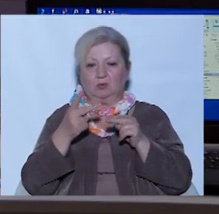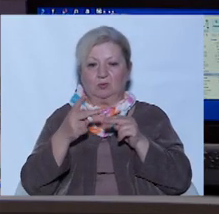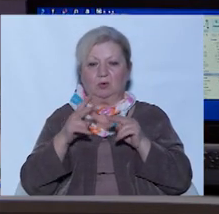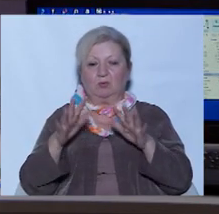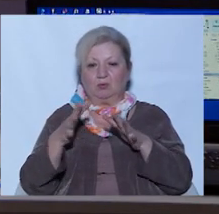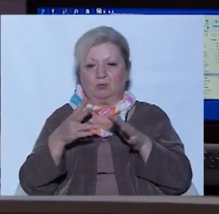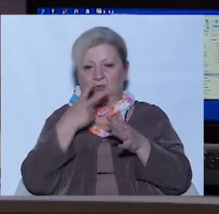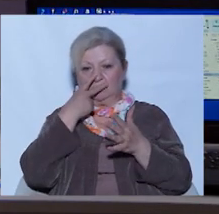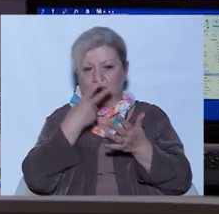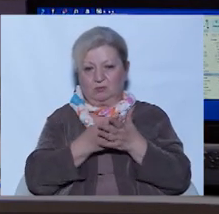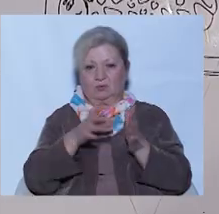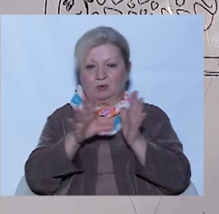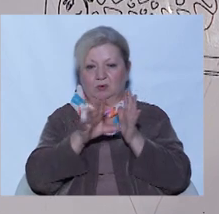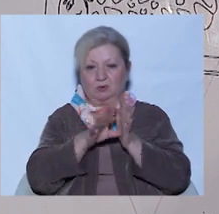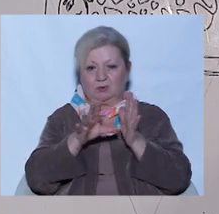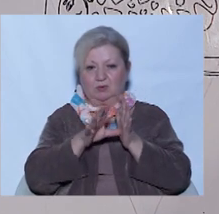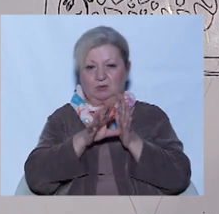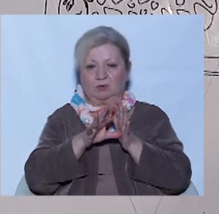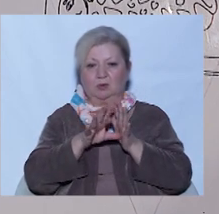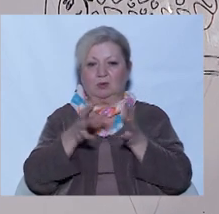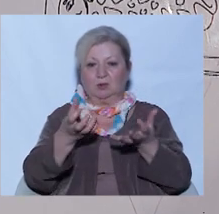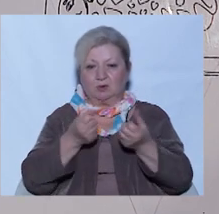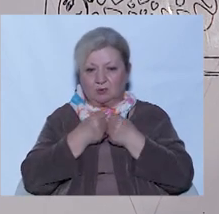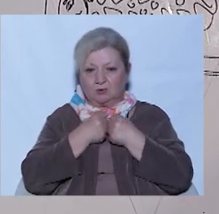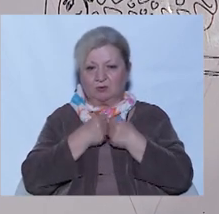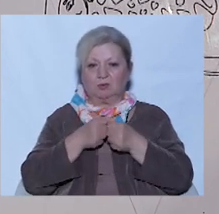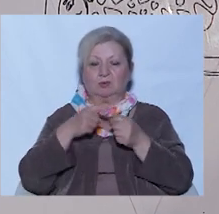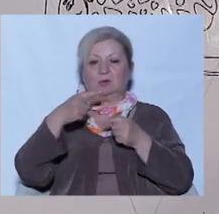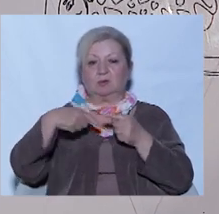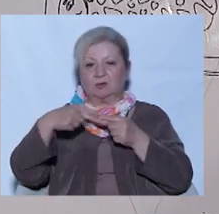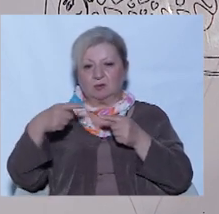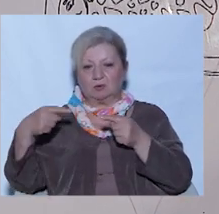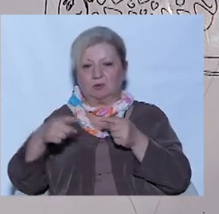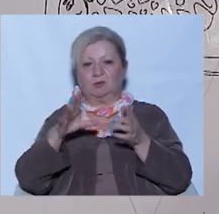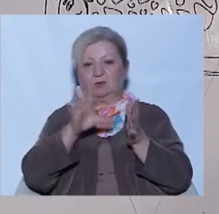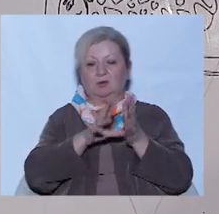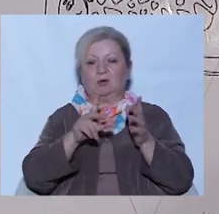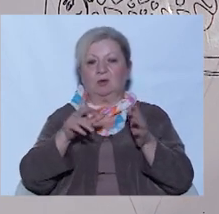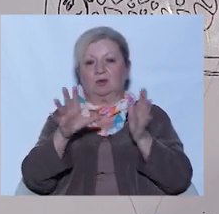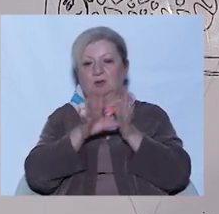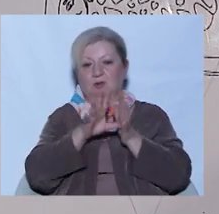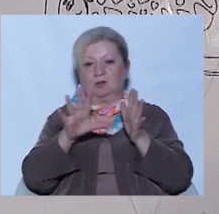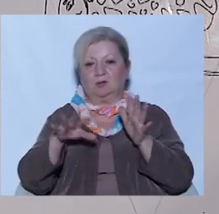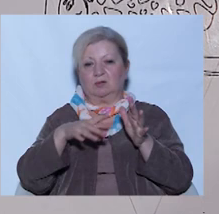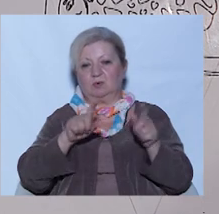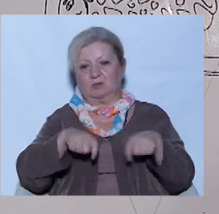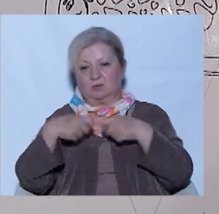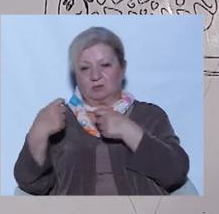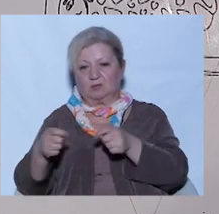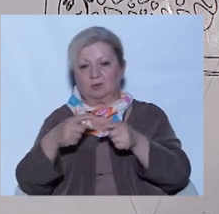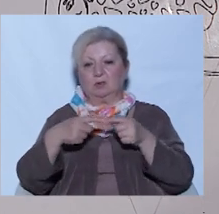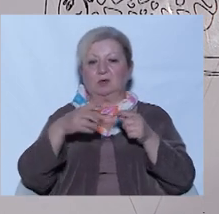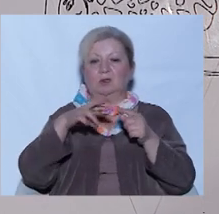განვიხილეთ. ელექტროენერგიის მიღება, გენერატორებზე ვისაუბრეთ, ელექტროენერგიის გადაცემა,